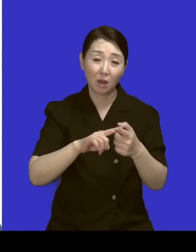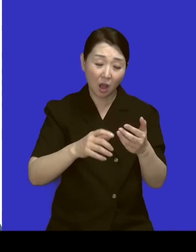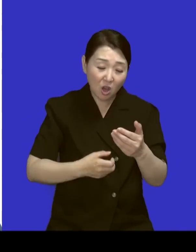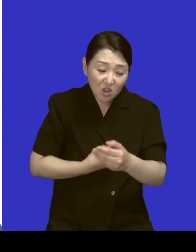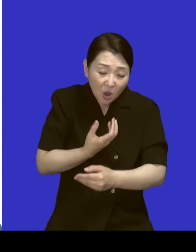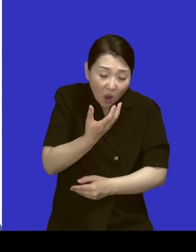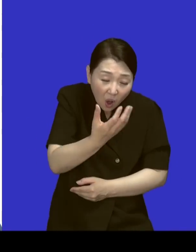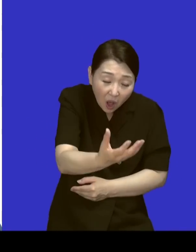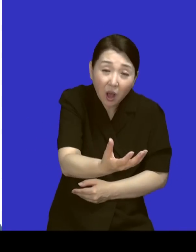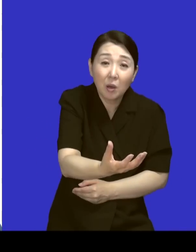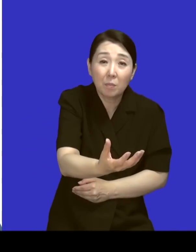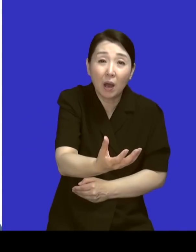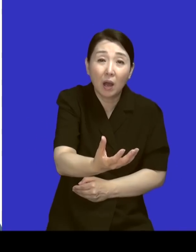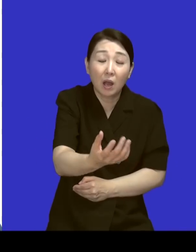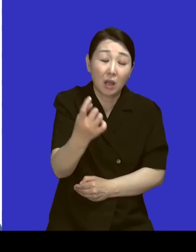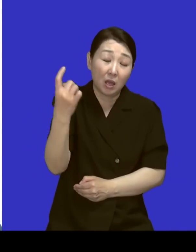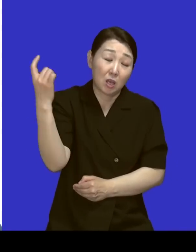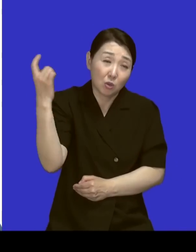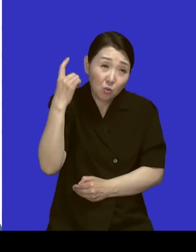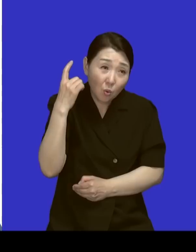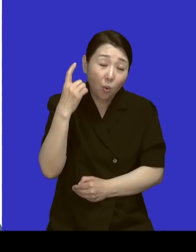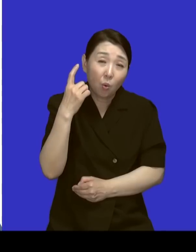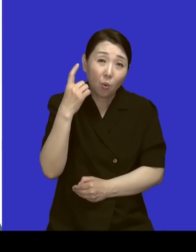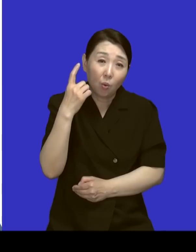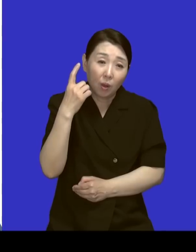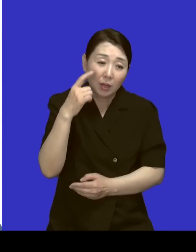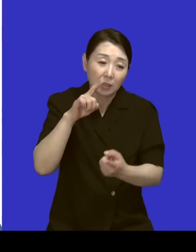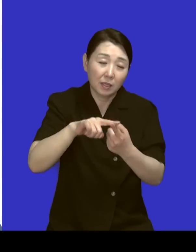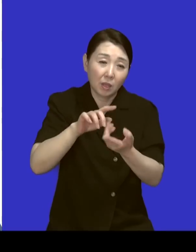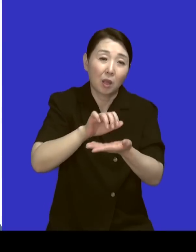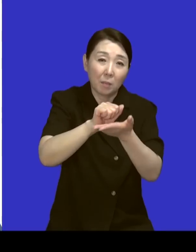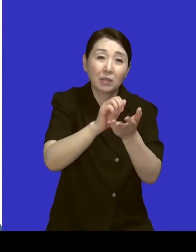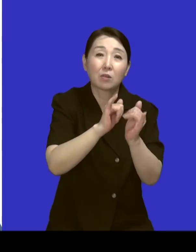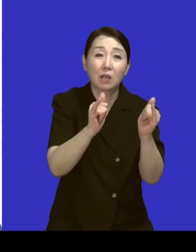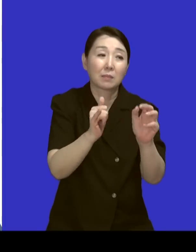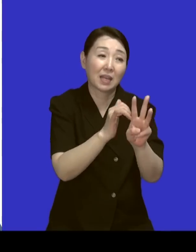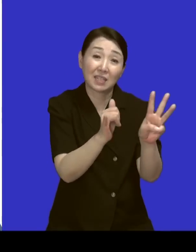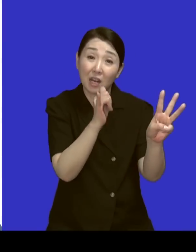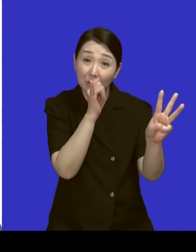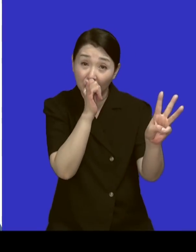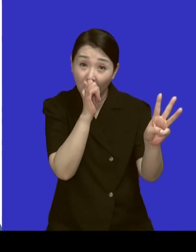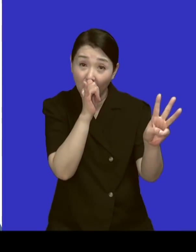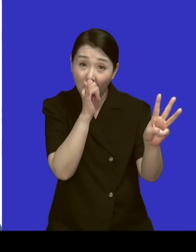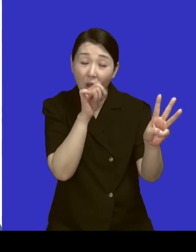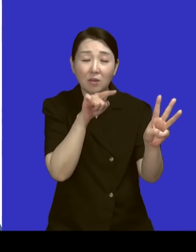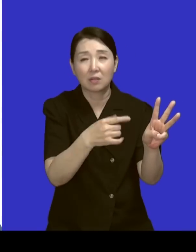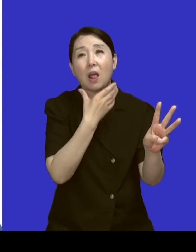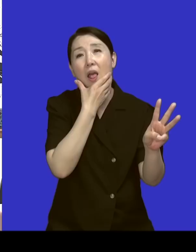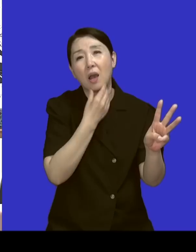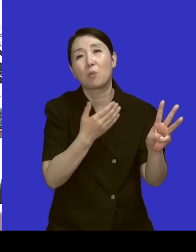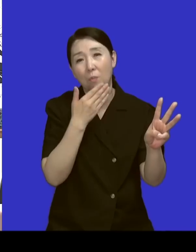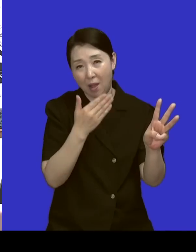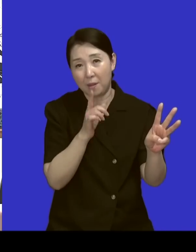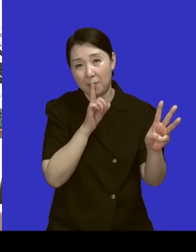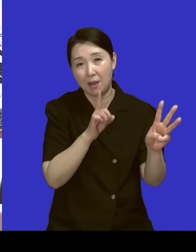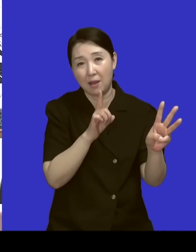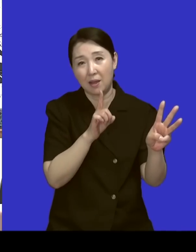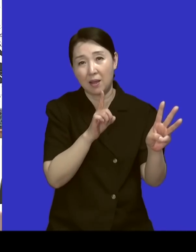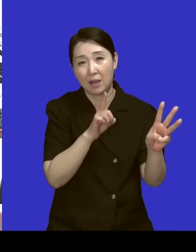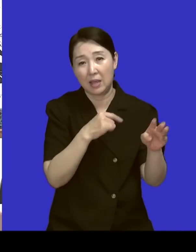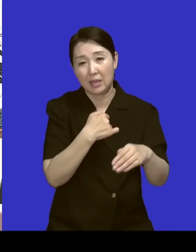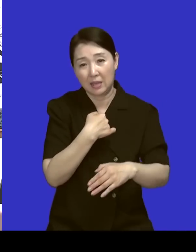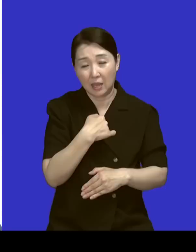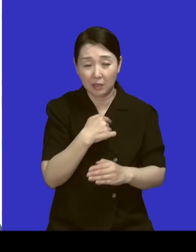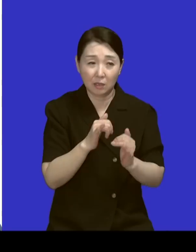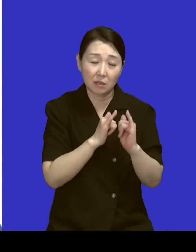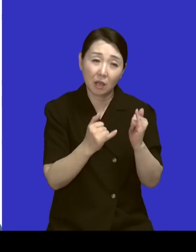놓아도 그걸 듣고 있는 그대로 날 받아줄 수 있는 사람이 3명 이상 있다면 그 사람은 행복할 수 있다. 그래서 저한테는